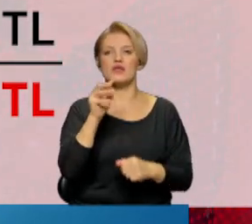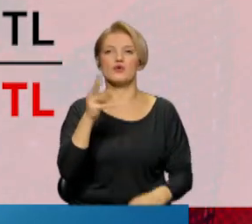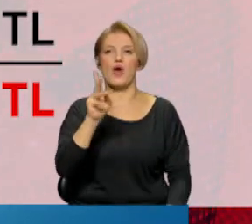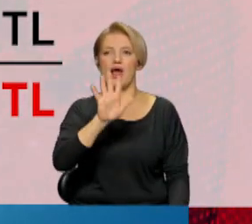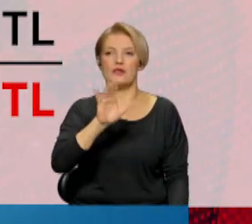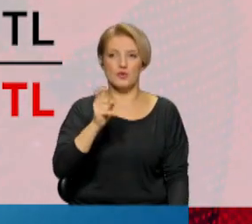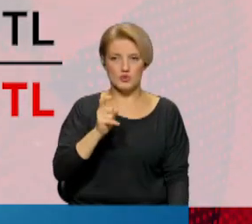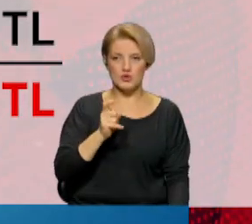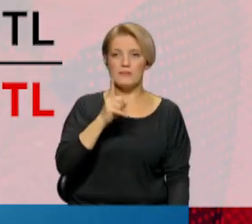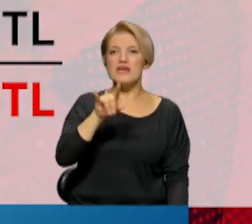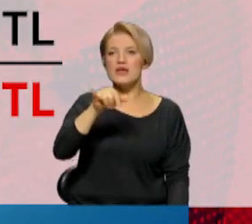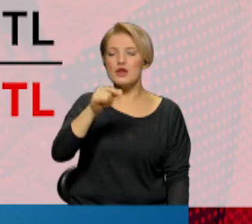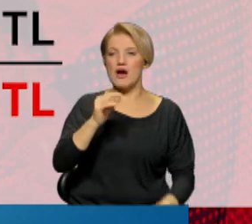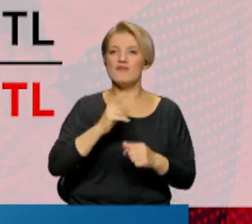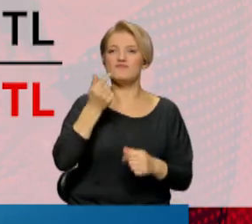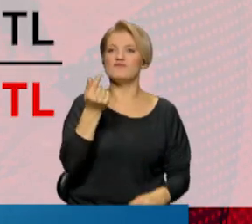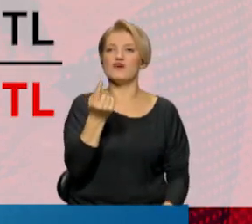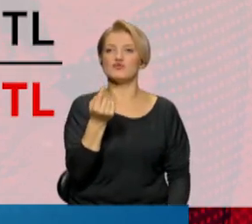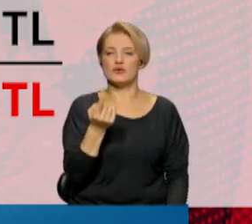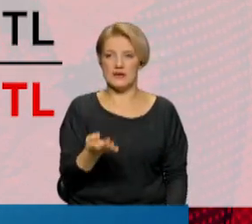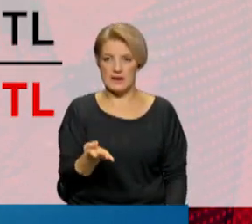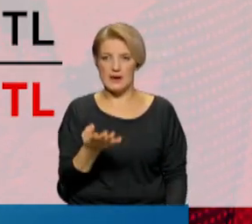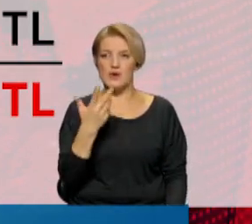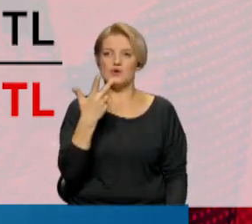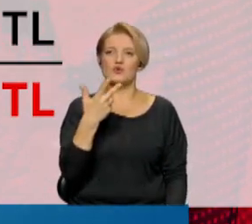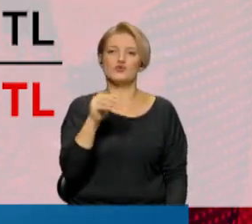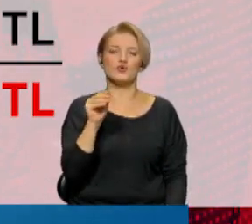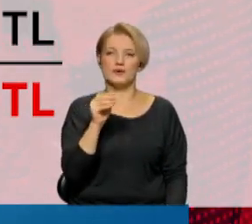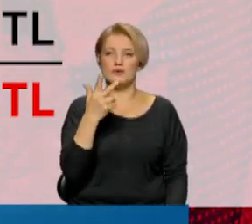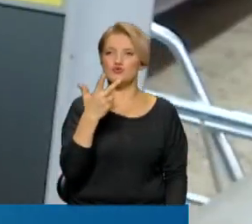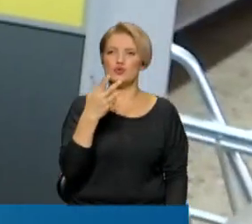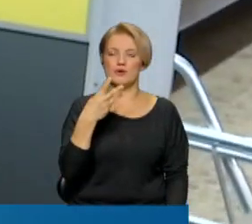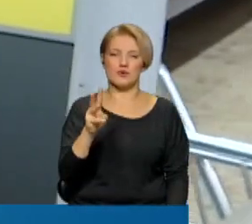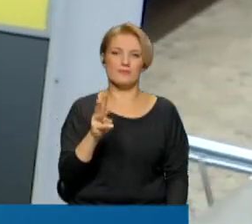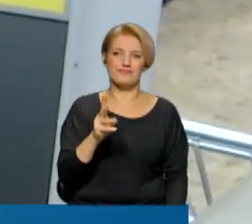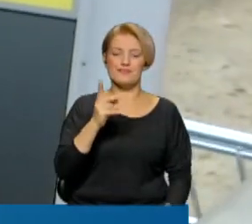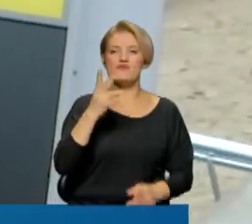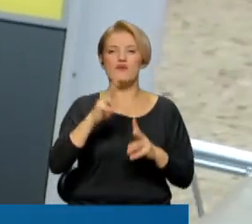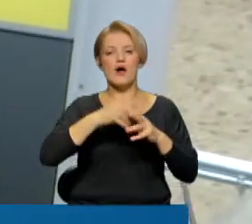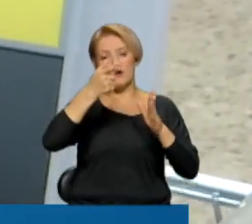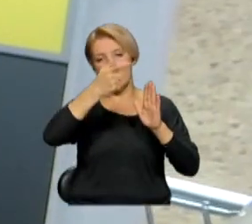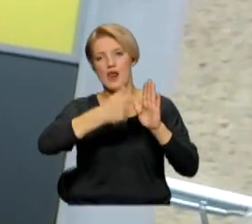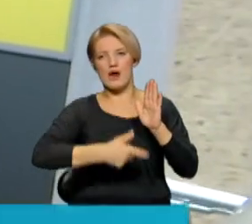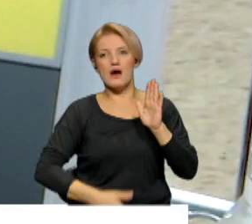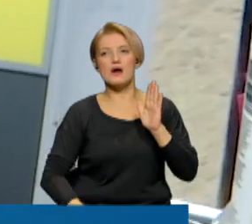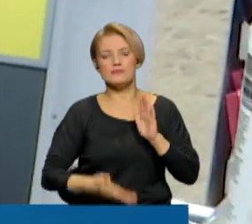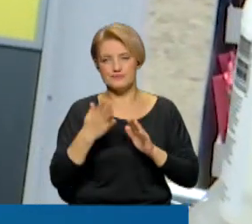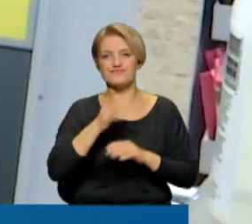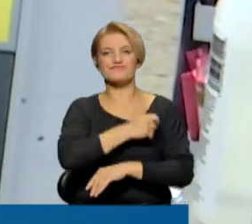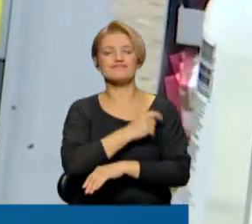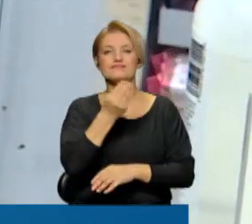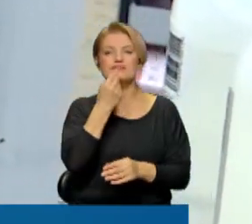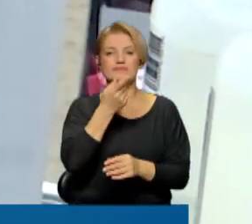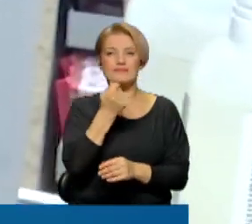59 sent. 1 kiloluk fasulyenin fiyatı 3 euro 49 sent. Fatura uzayıp gidiyor ama Almanya'da gıda